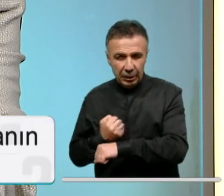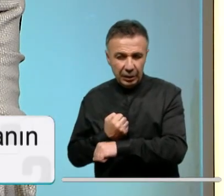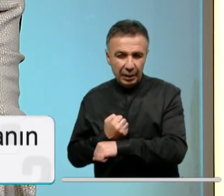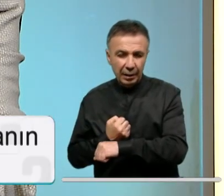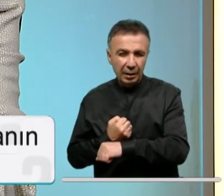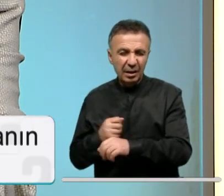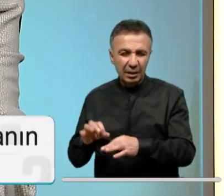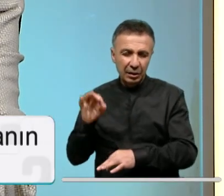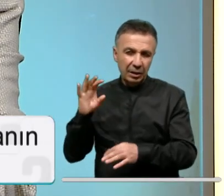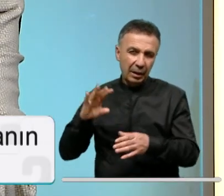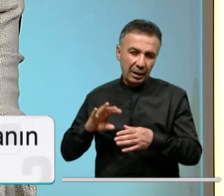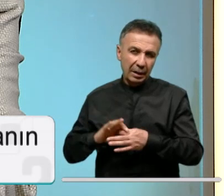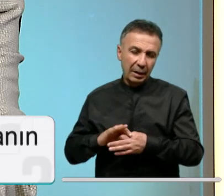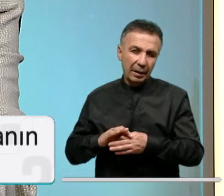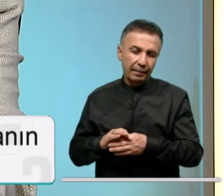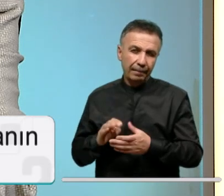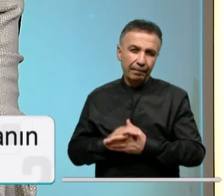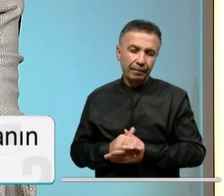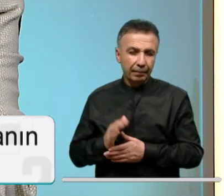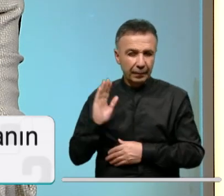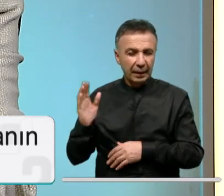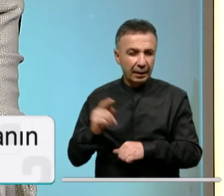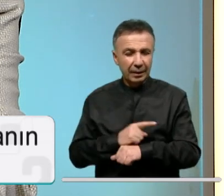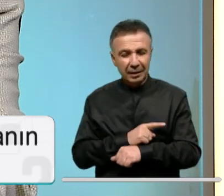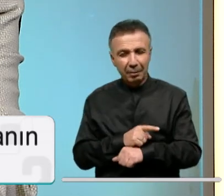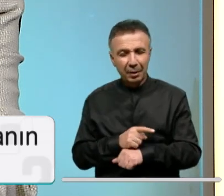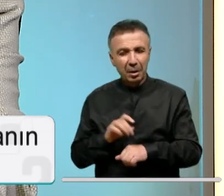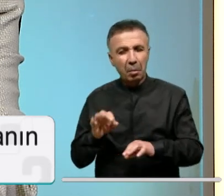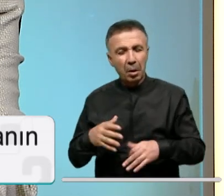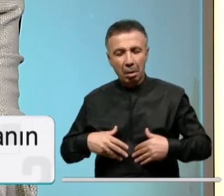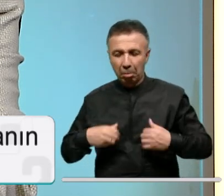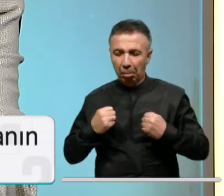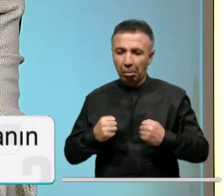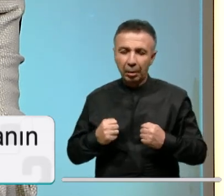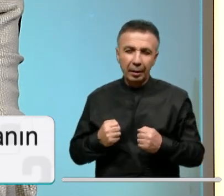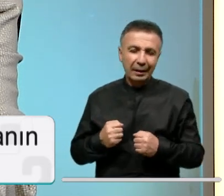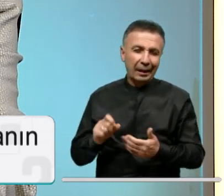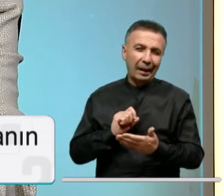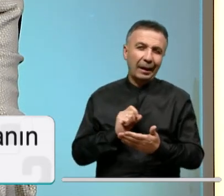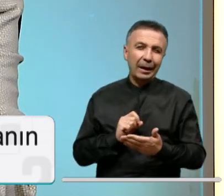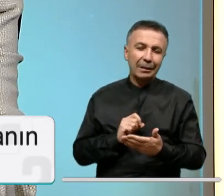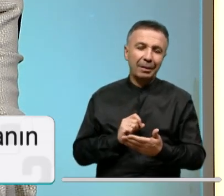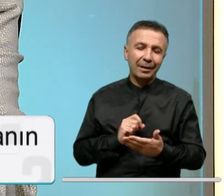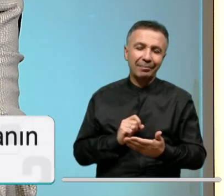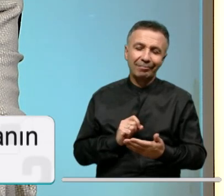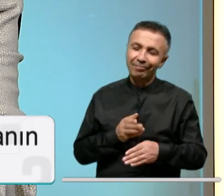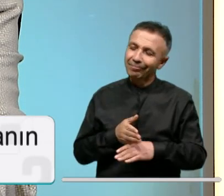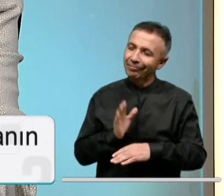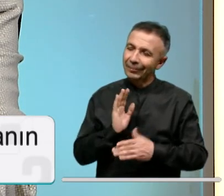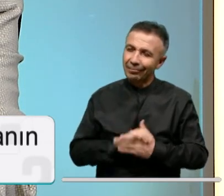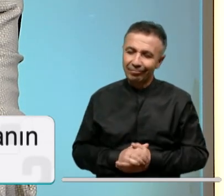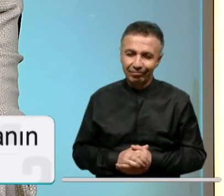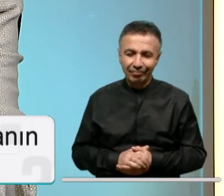kişiyle ilgili gidecek zaman mıydı işte böyle bir yiğitti şöyle bir yiğitti Cenabı Hak onun